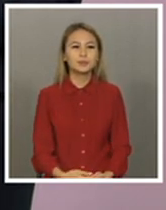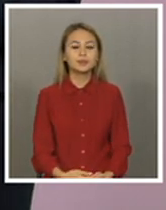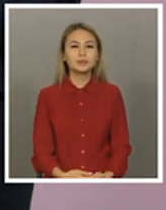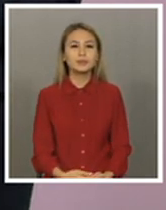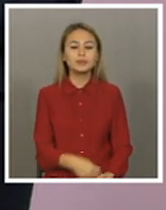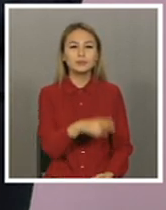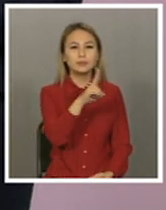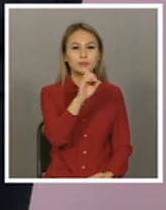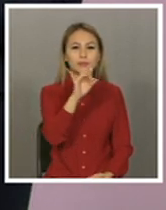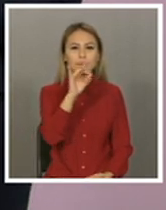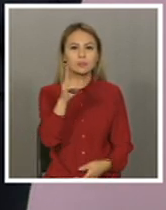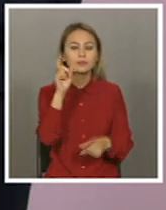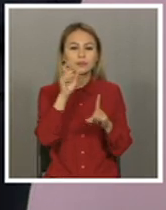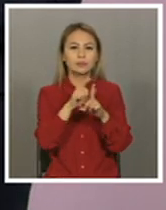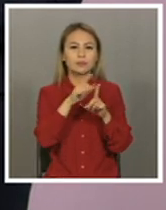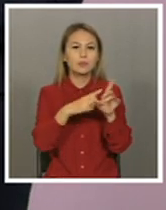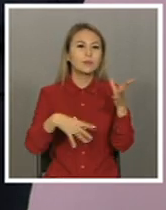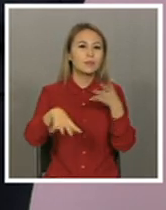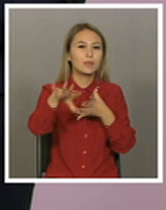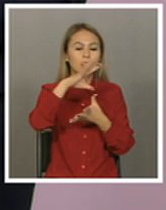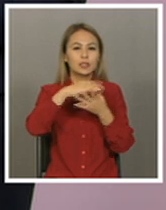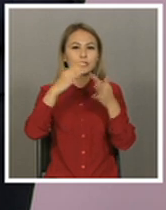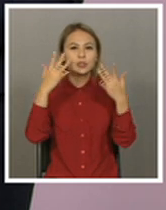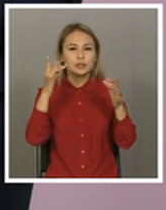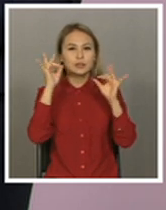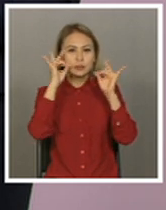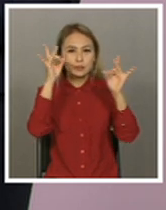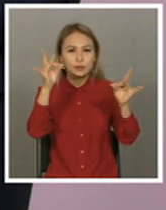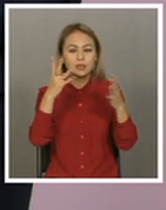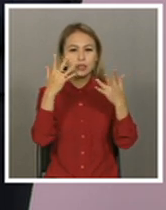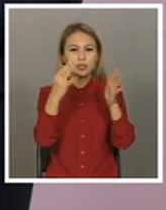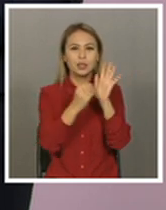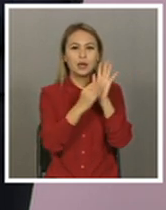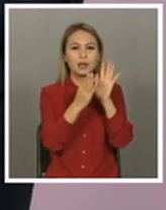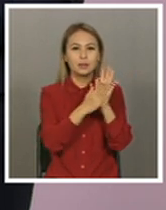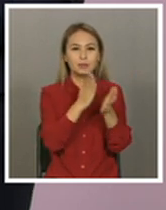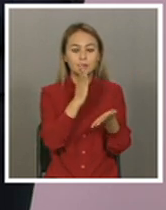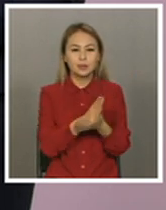Керік сөзінде барлығы неше дыбыс, неше әріп бар?